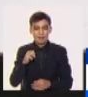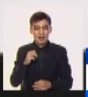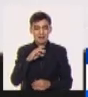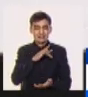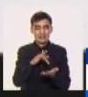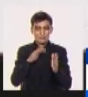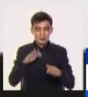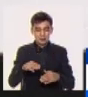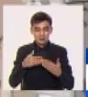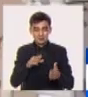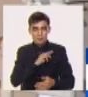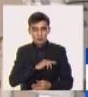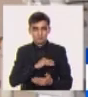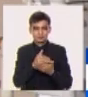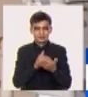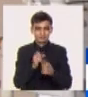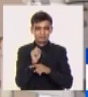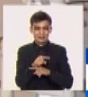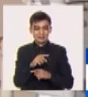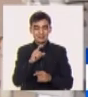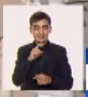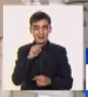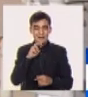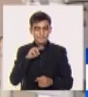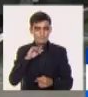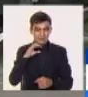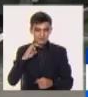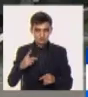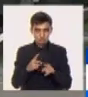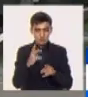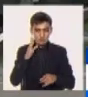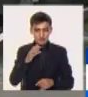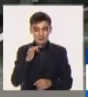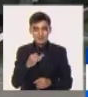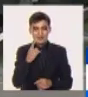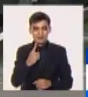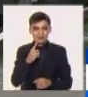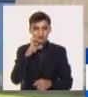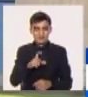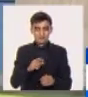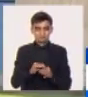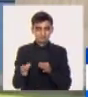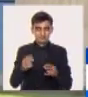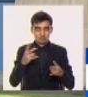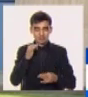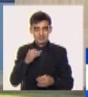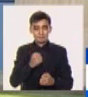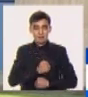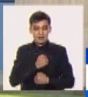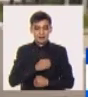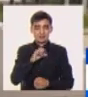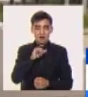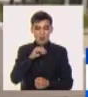по предварительной записи и 1 клиента на 4 квадратных метра. Возобновляют деятельность фитнес-центры, сауны и бани без